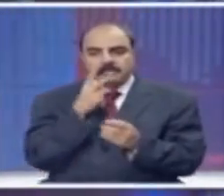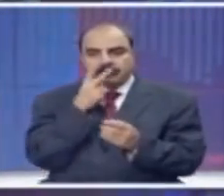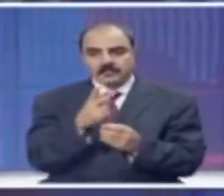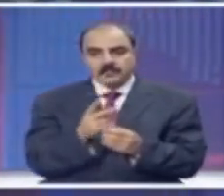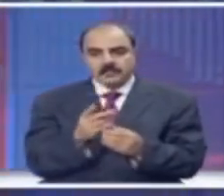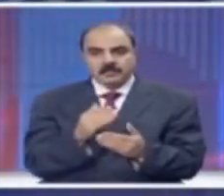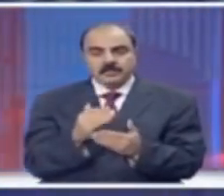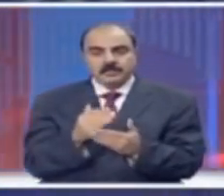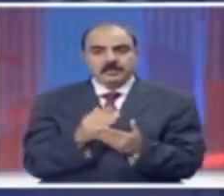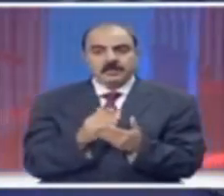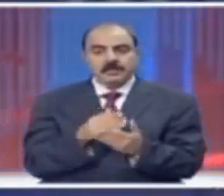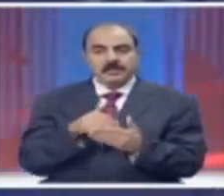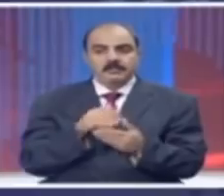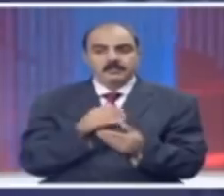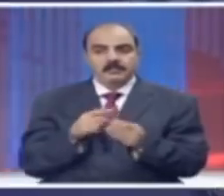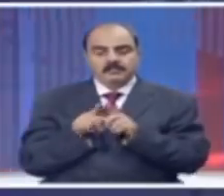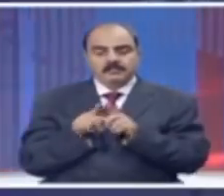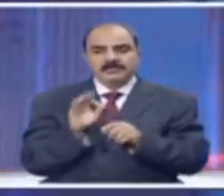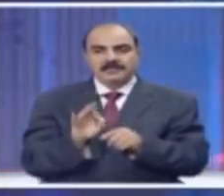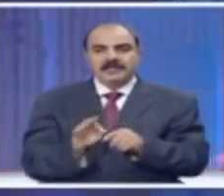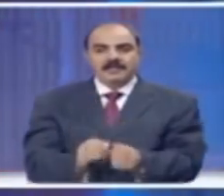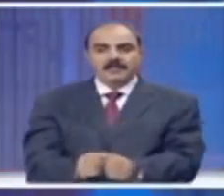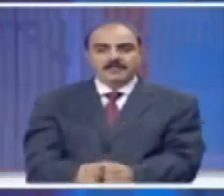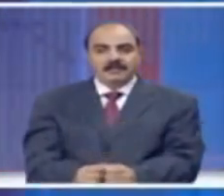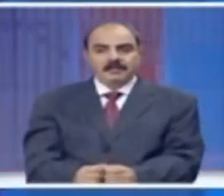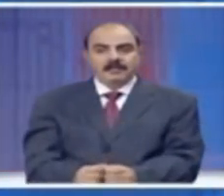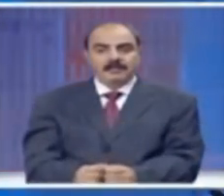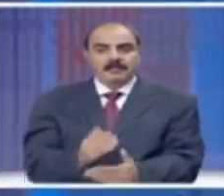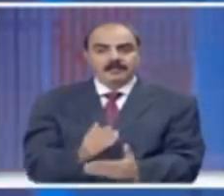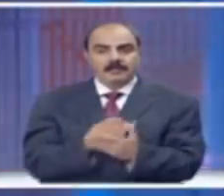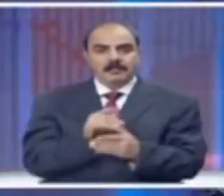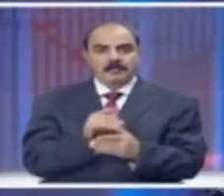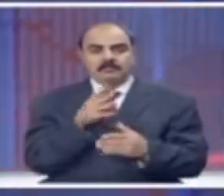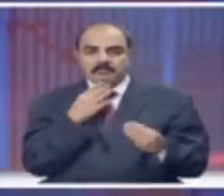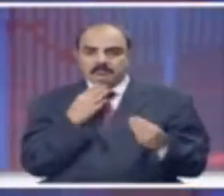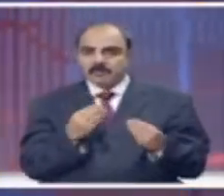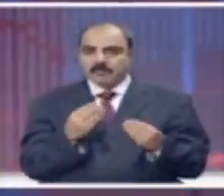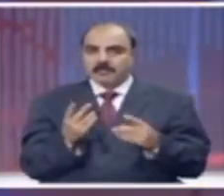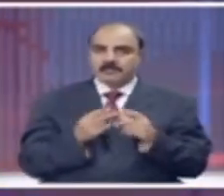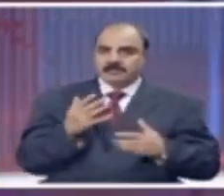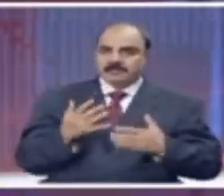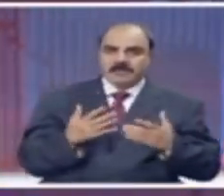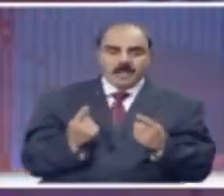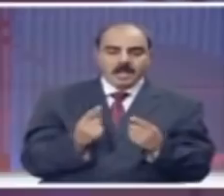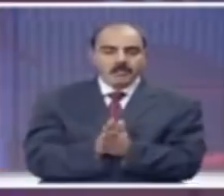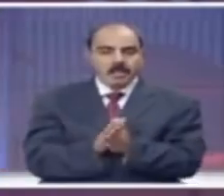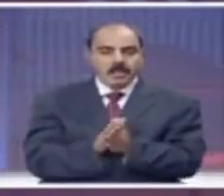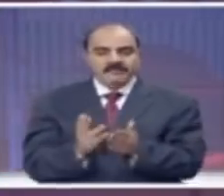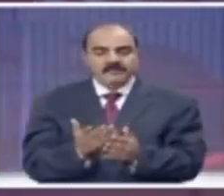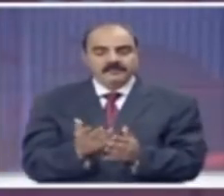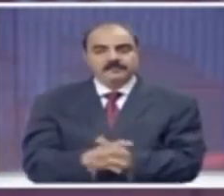المشهد الانتخابي لديك حتى هذه اللحظة؟ حدثنا عن الأجواء بشكل عام من